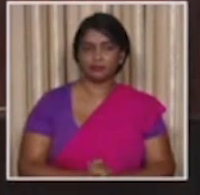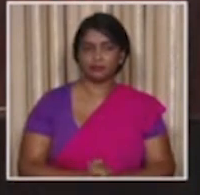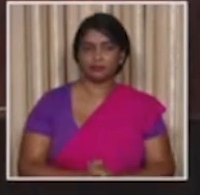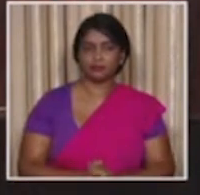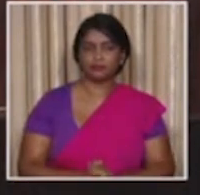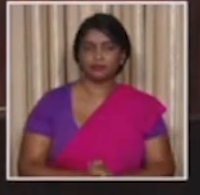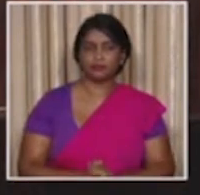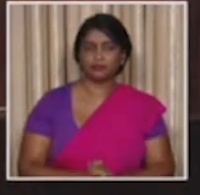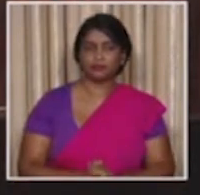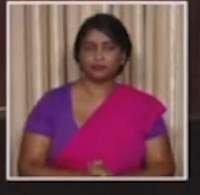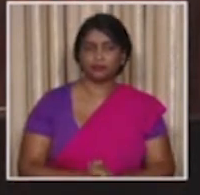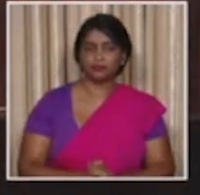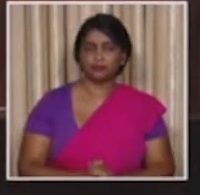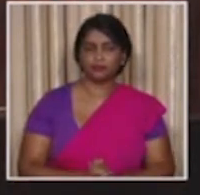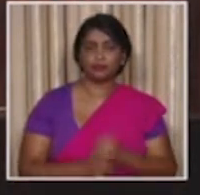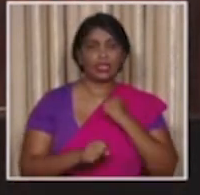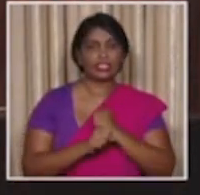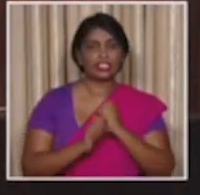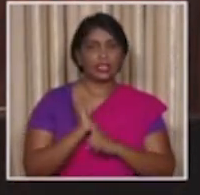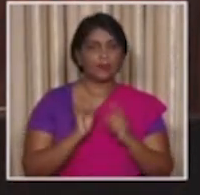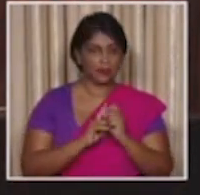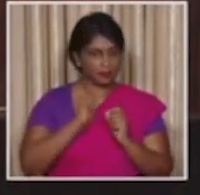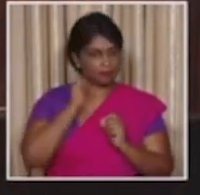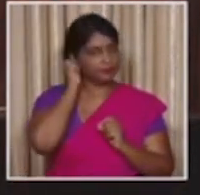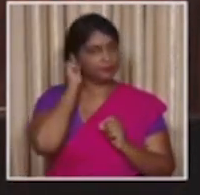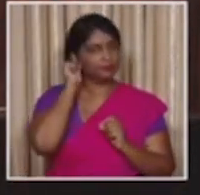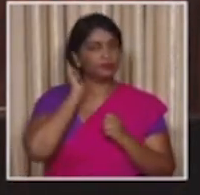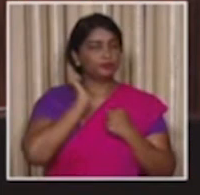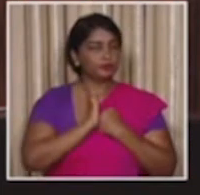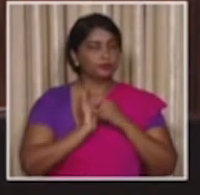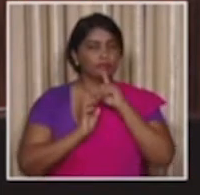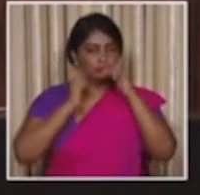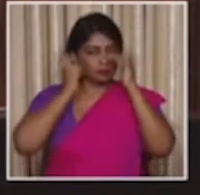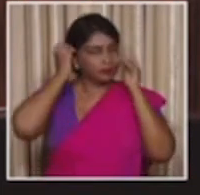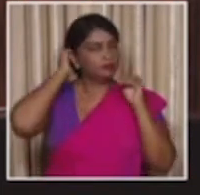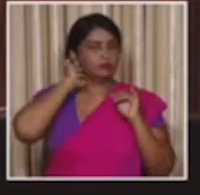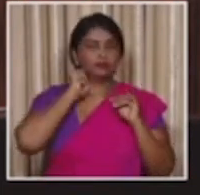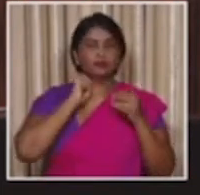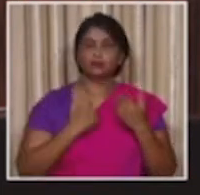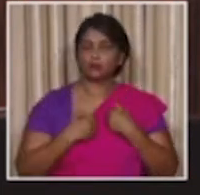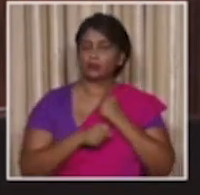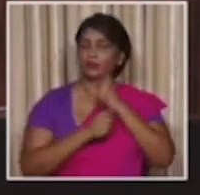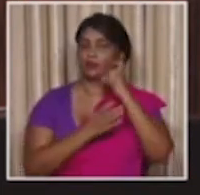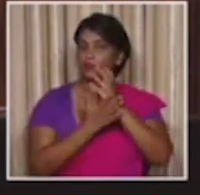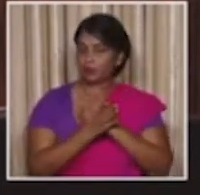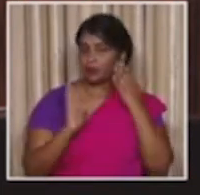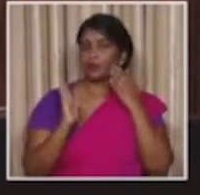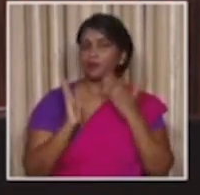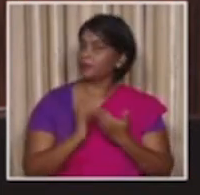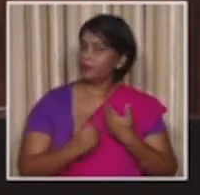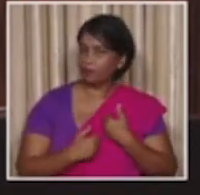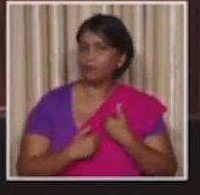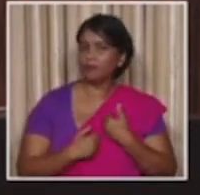ඔහොමින් ඔව් GLP සමතුමා. ගරු කථානායකතුමනි, මේ පිළිබඳ අපේ ආණ්ඩු ක්‍රම ව්‍යවස්ථාව යටතේ මම